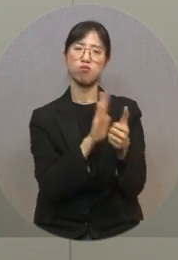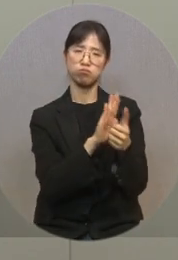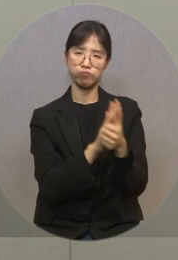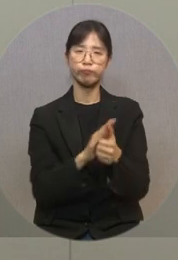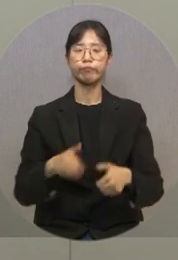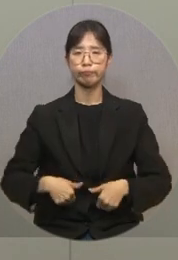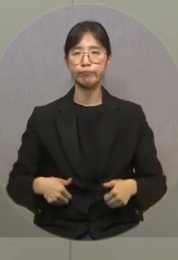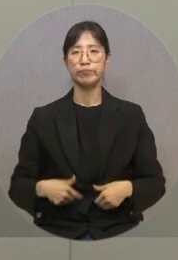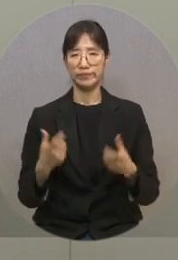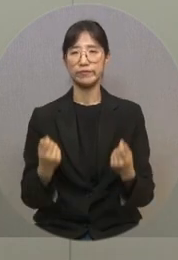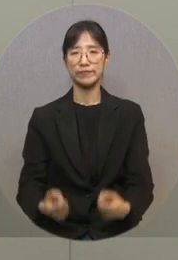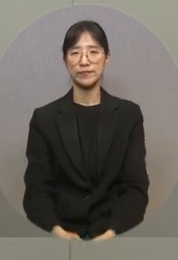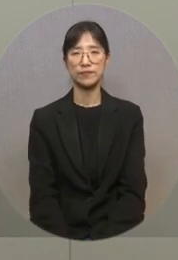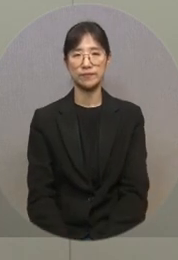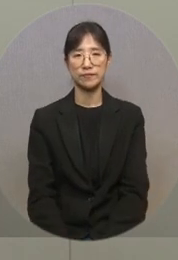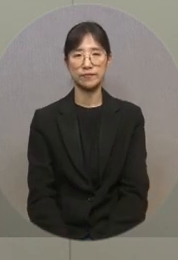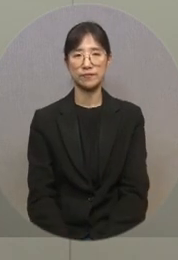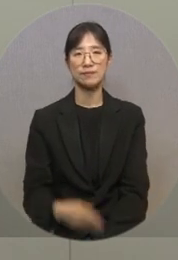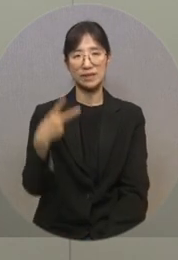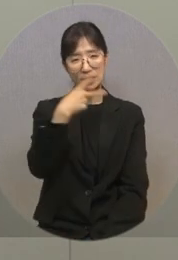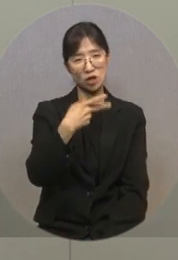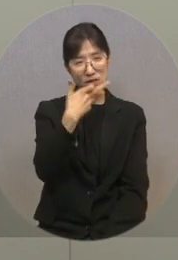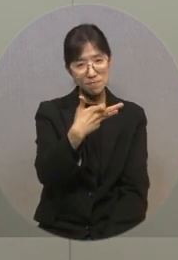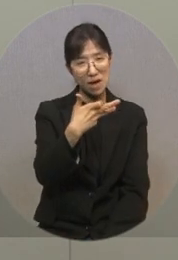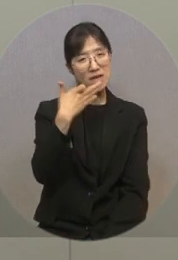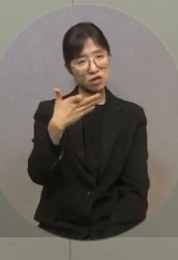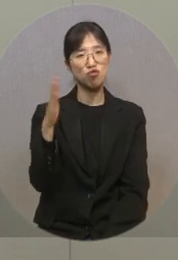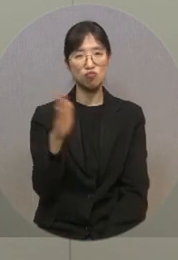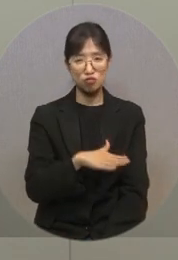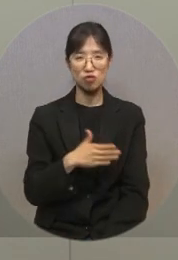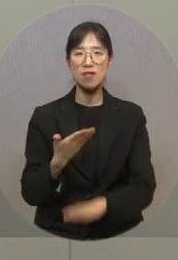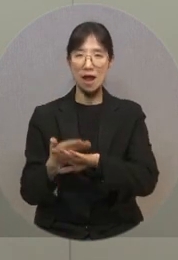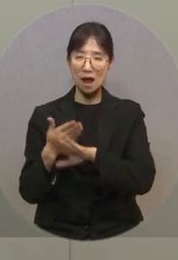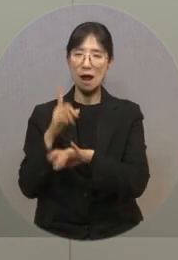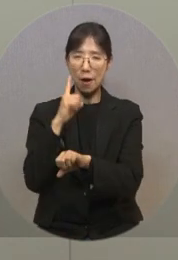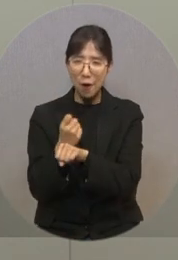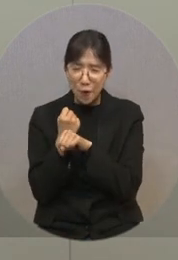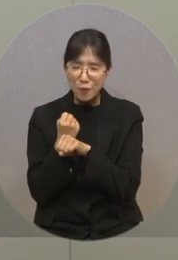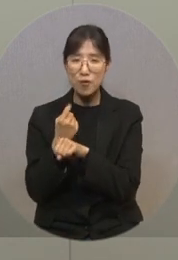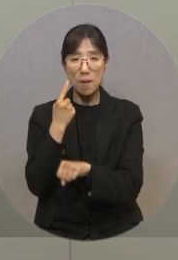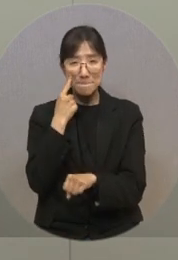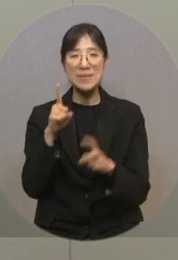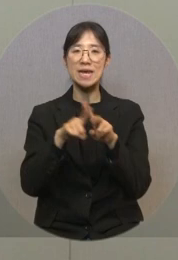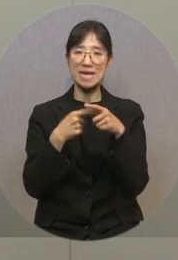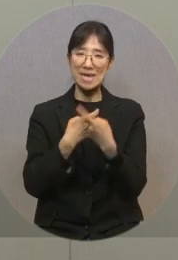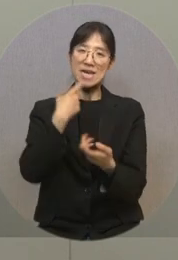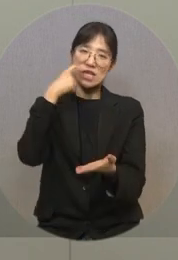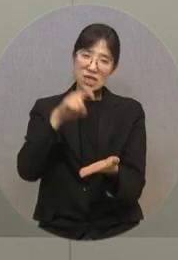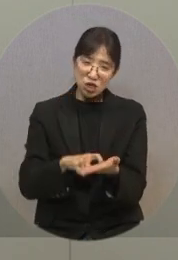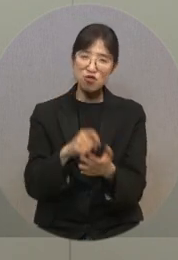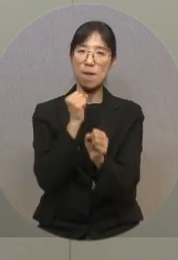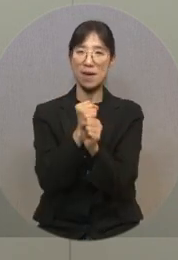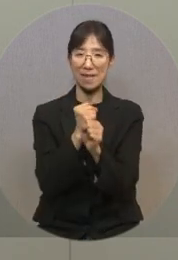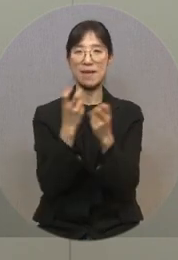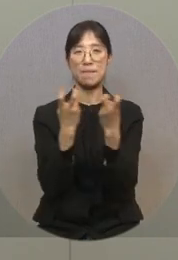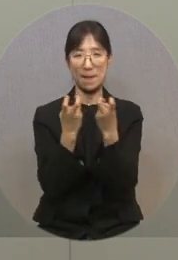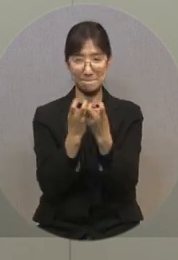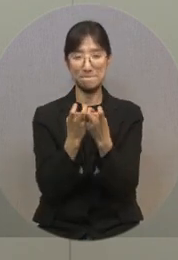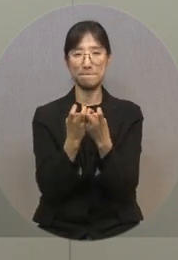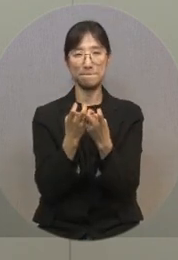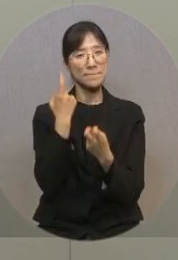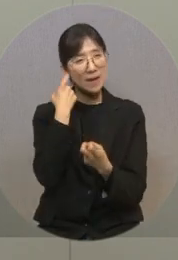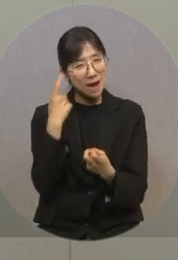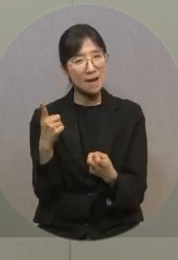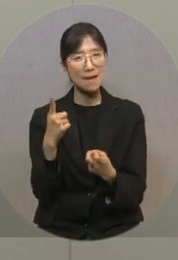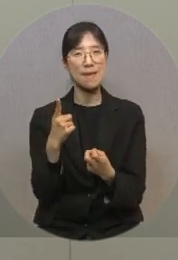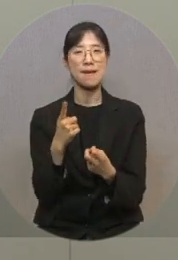접근적으로 바라보는 거라고 생각을 해요. 2018년, 19년부터 다른 연구들을 통해서 이야기심 제작 가이드를 보고 개발을 하고